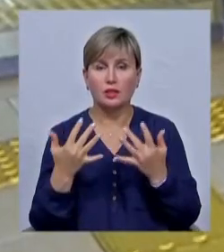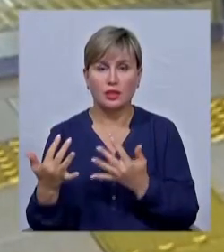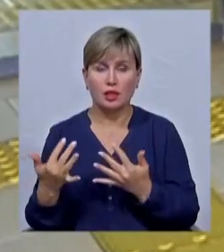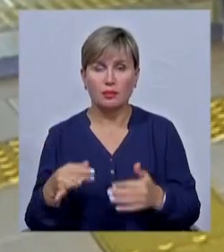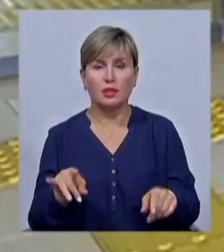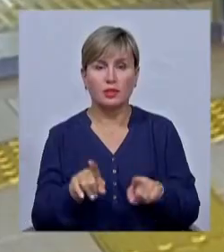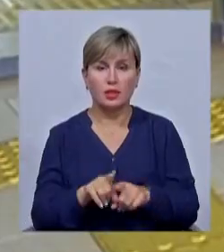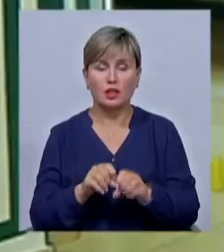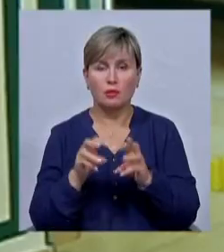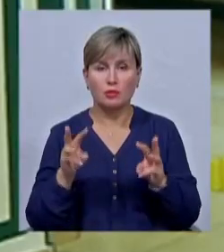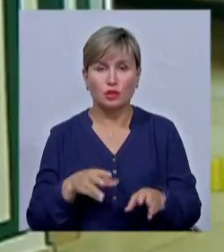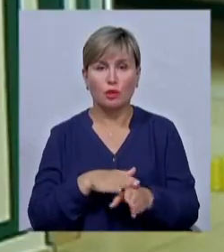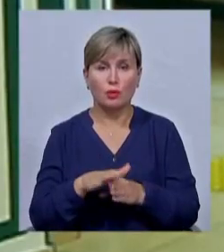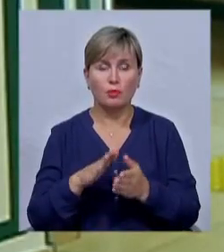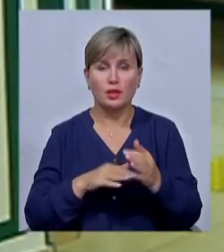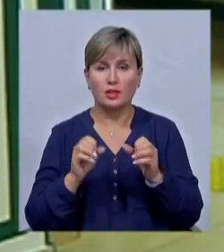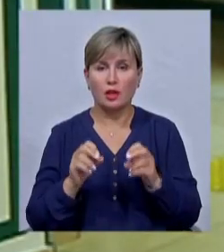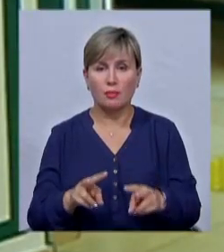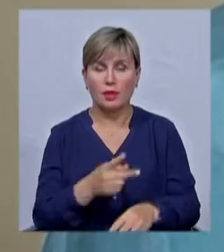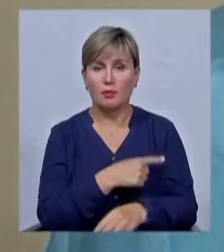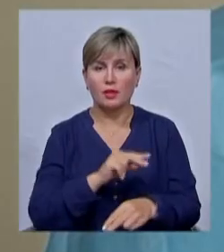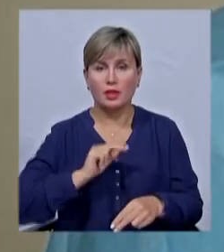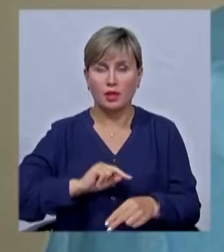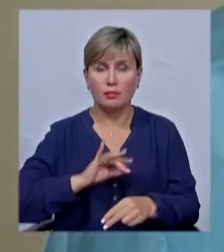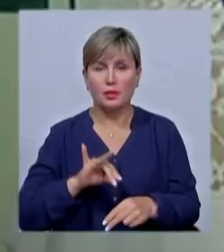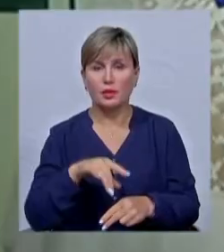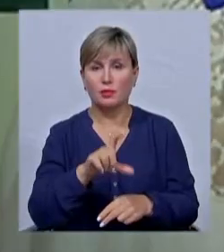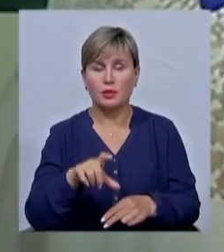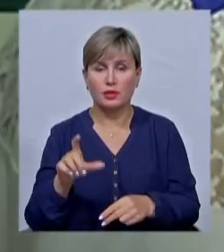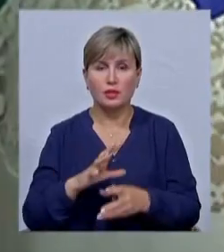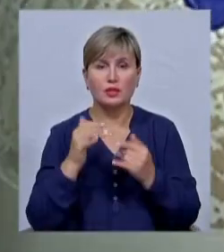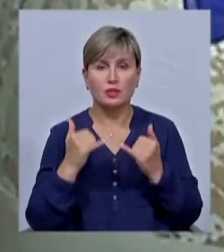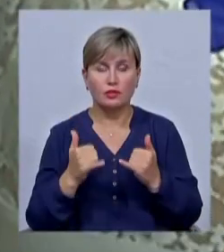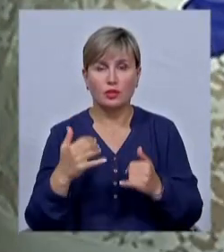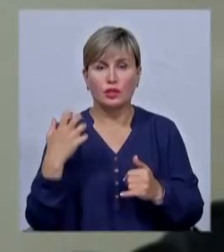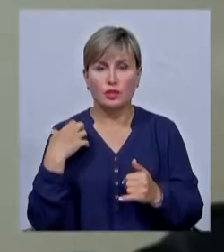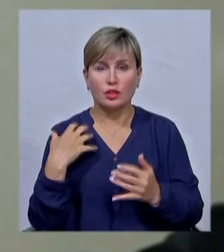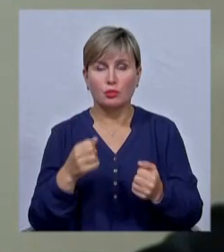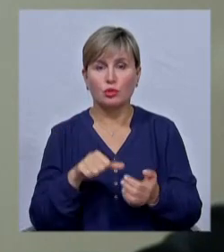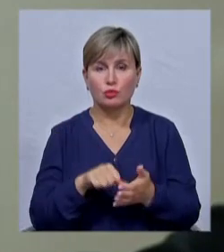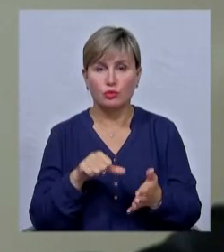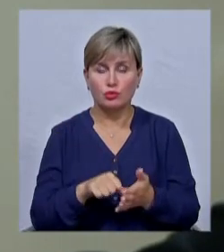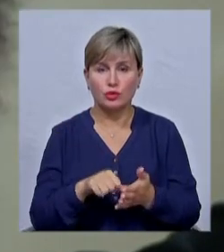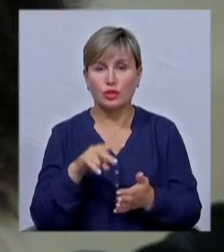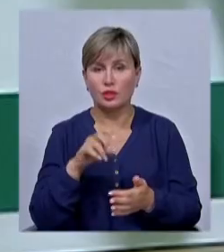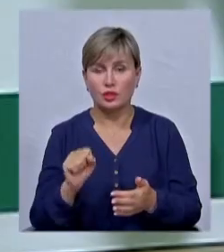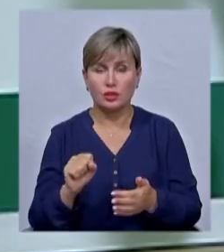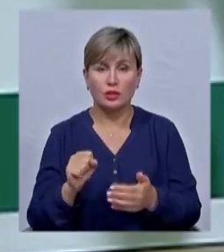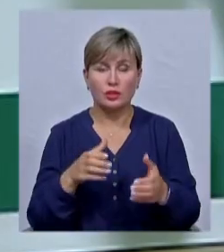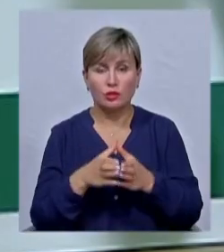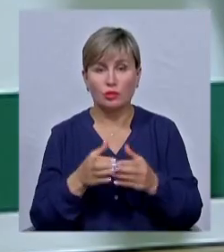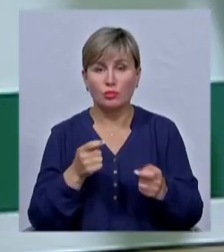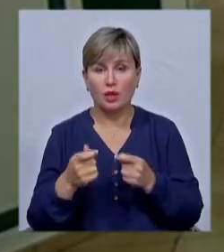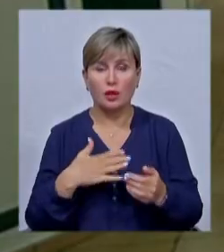также обеспечить полную безопасность медработников и пациентов сегодня градоначальник принял участие на коллегии управления